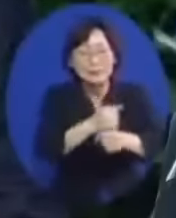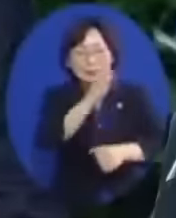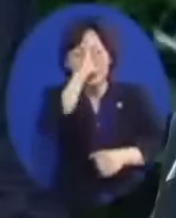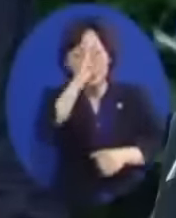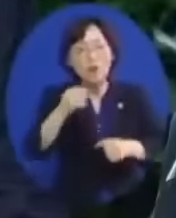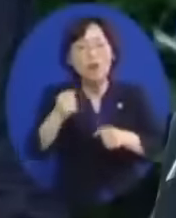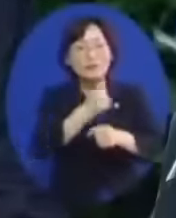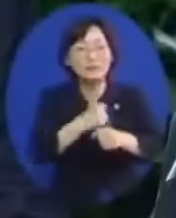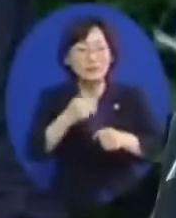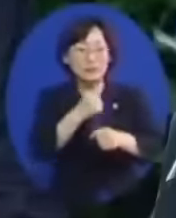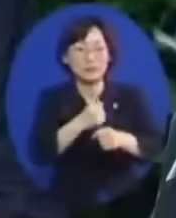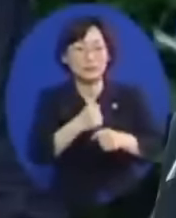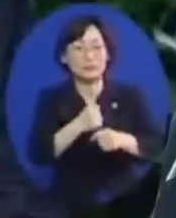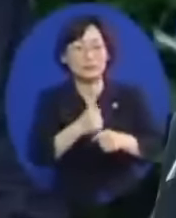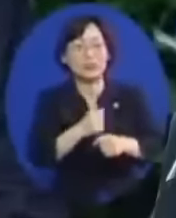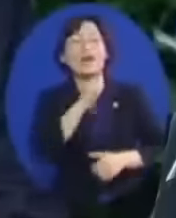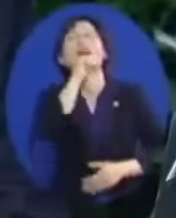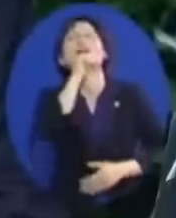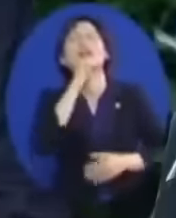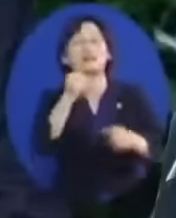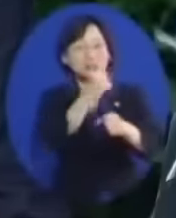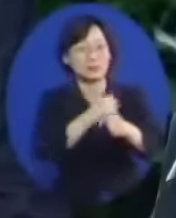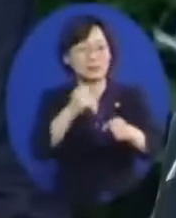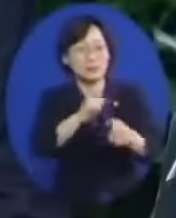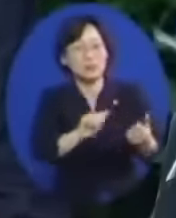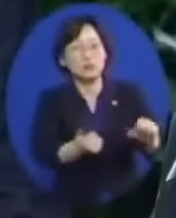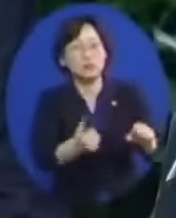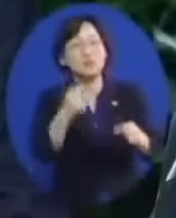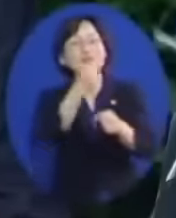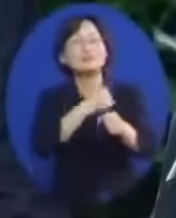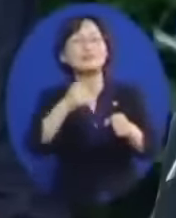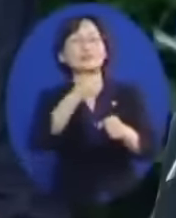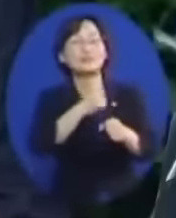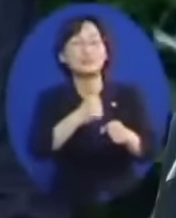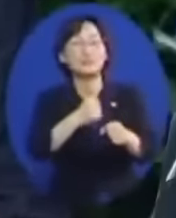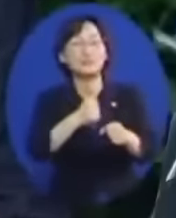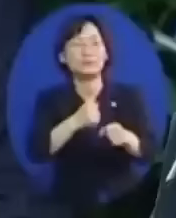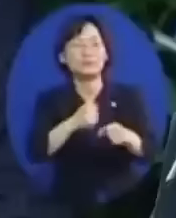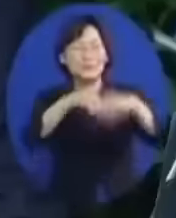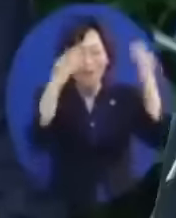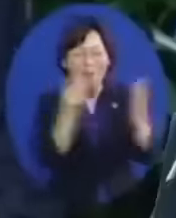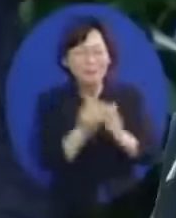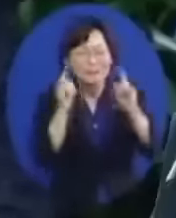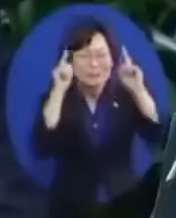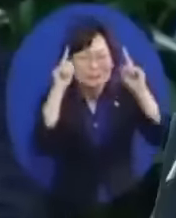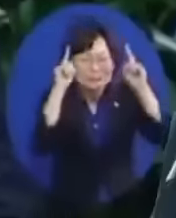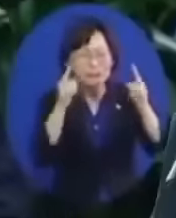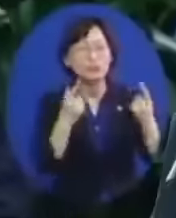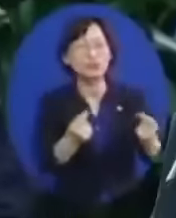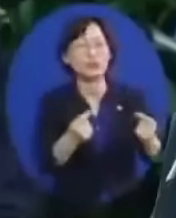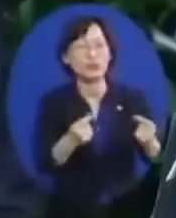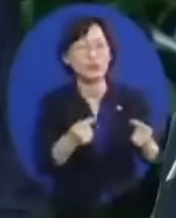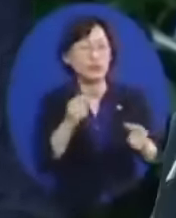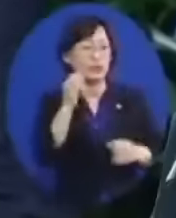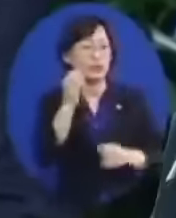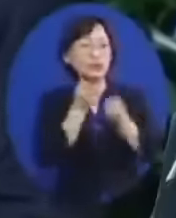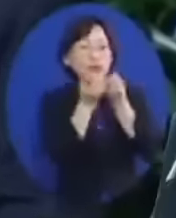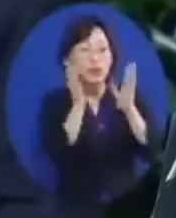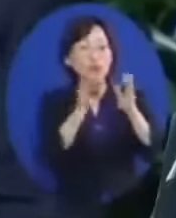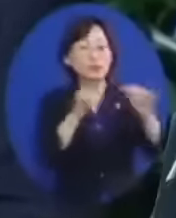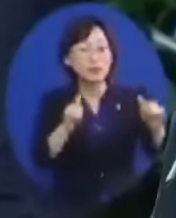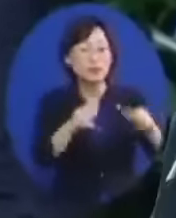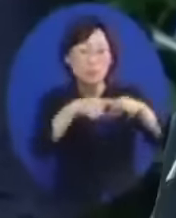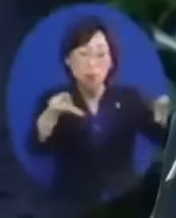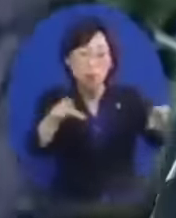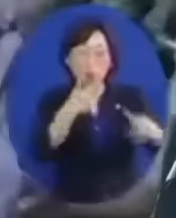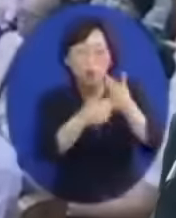질병의 짐, 가난의 짐, 죽음의 짐 다 스트레스인 것입니다. 현대인들이 매우 보편적으로